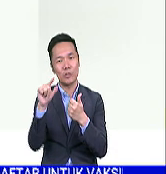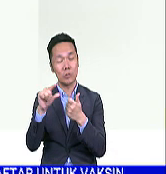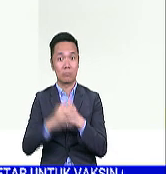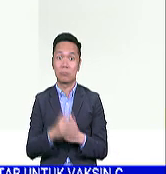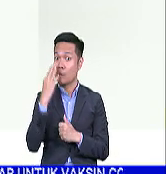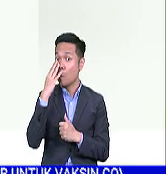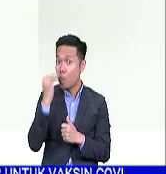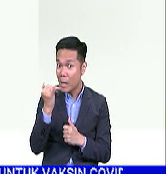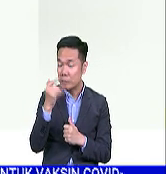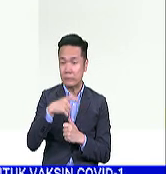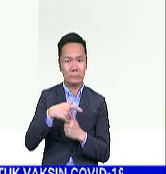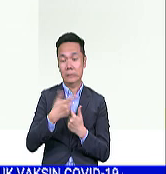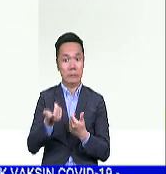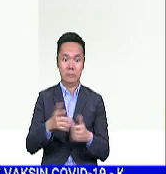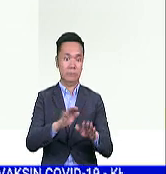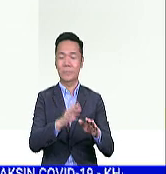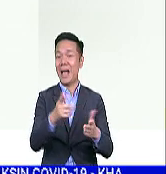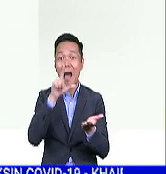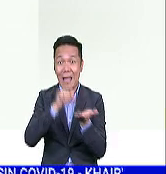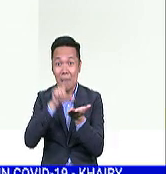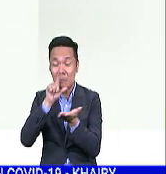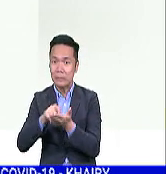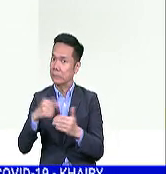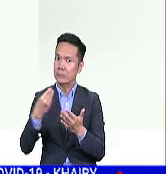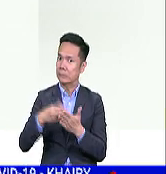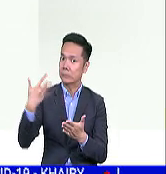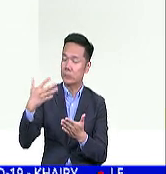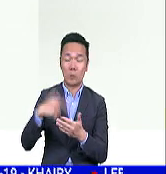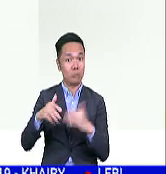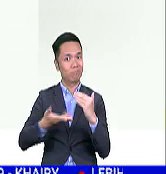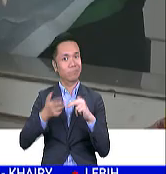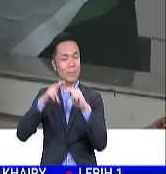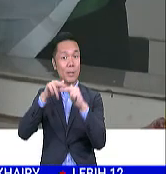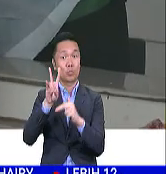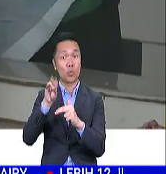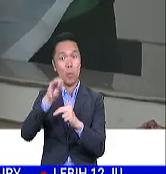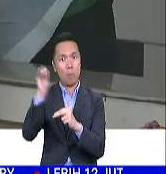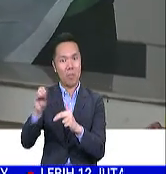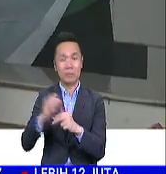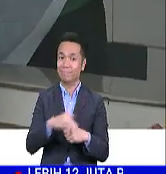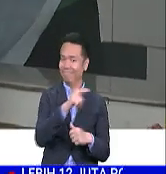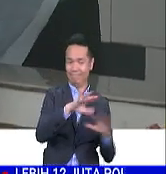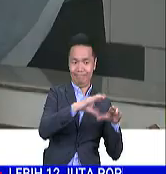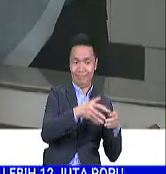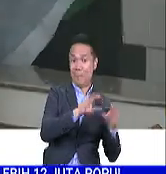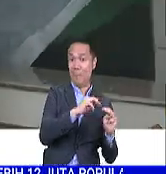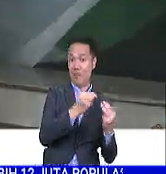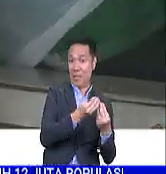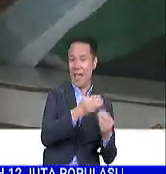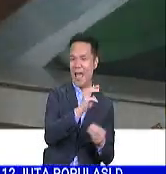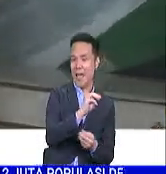susulan peningkatan kos pentenakan ayam sebanyak 70%. Dalam mesyuarat khas, Majlis Tindakan Sara Hidup